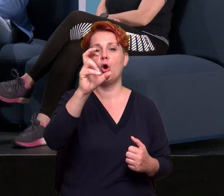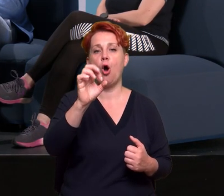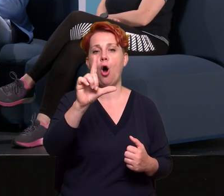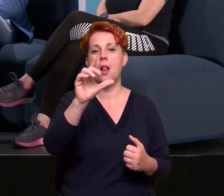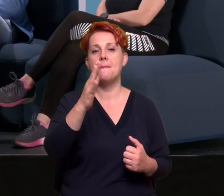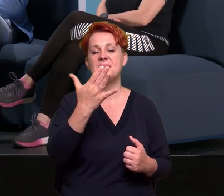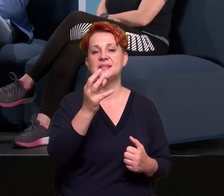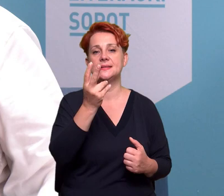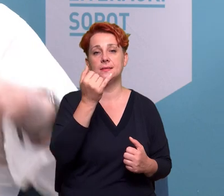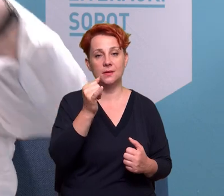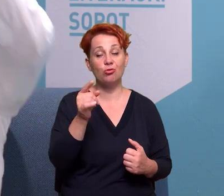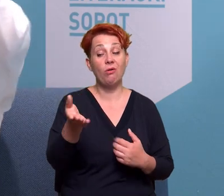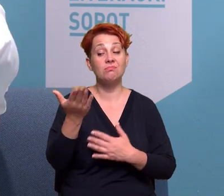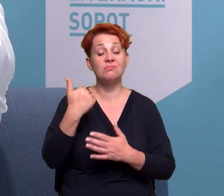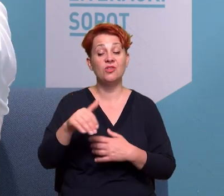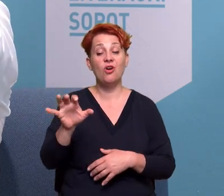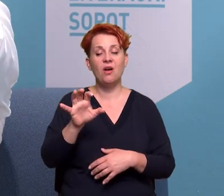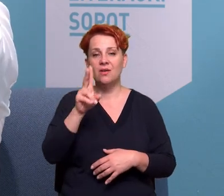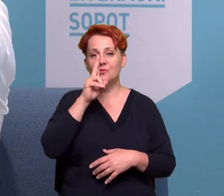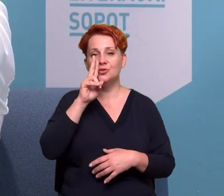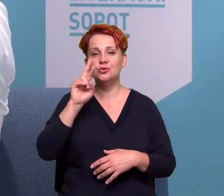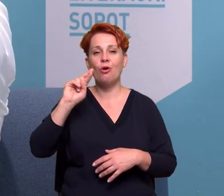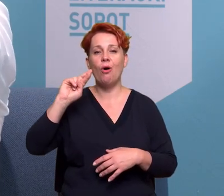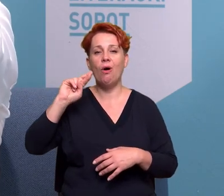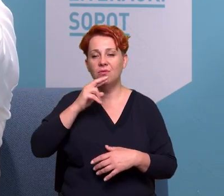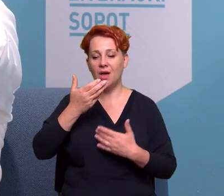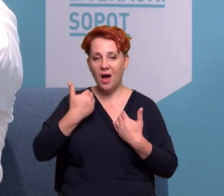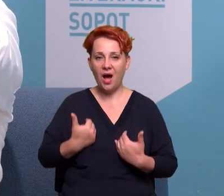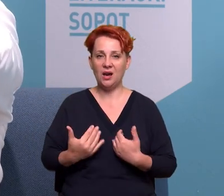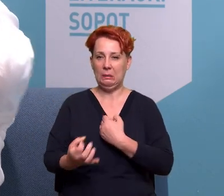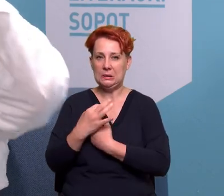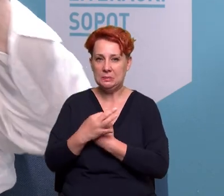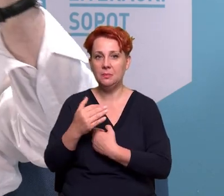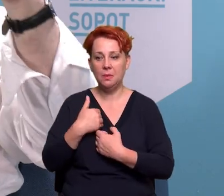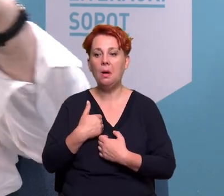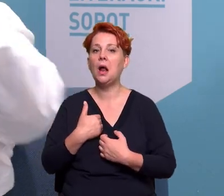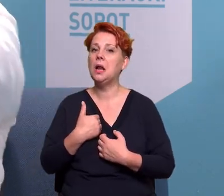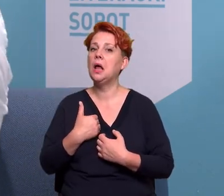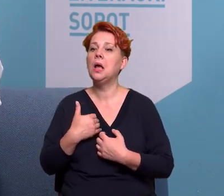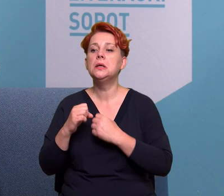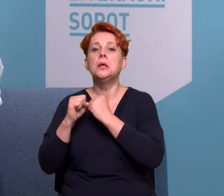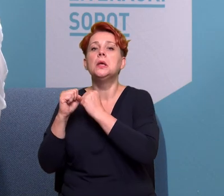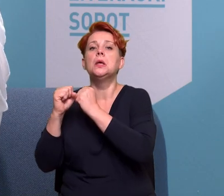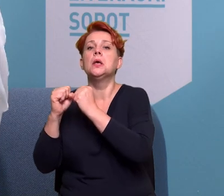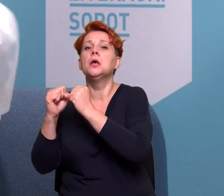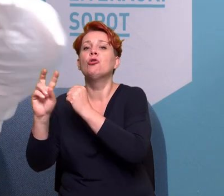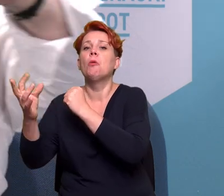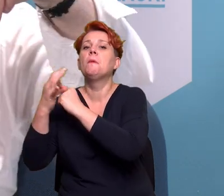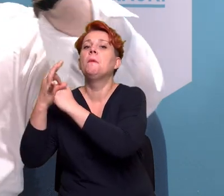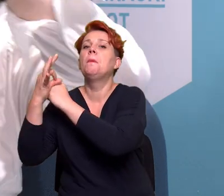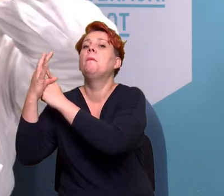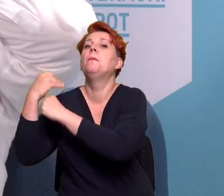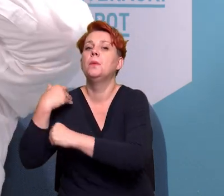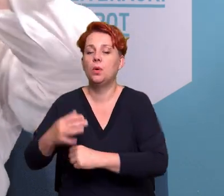można było obserwować, bo jeszcze na tym targowisku wśród tych stoisk